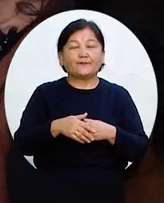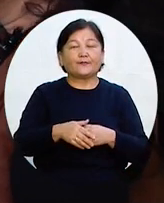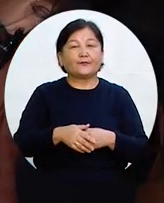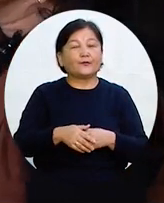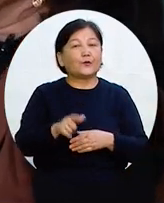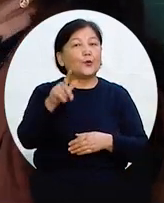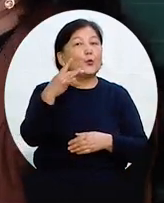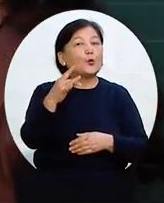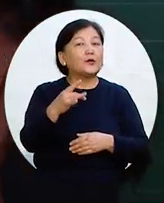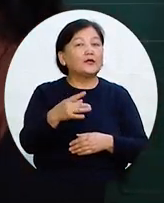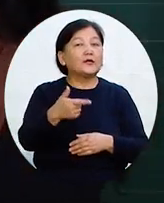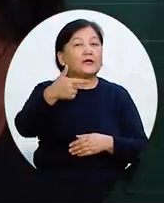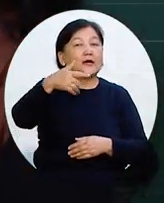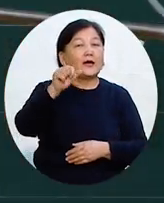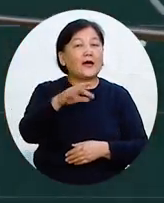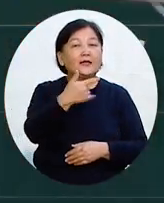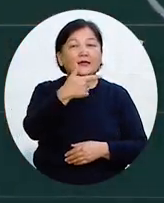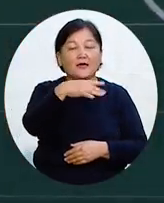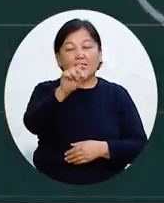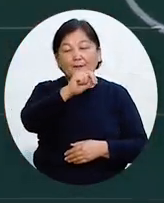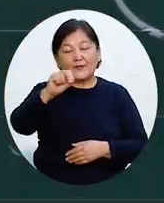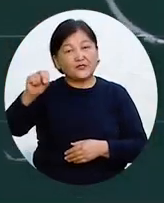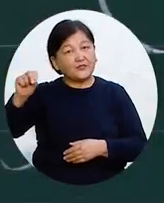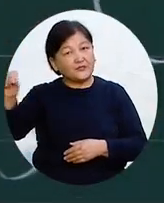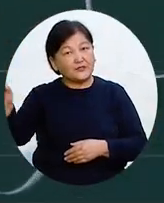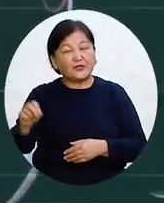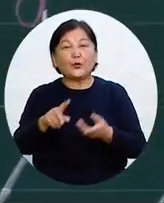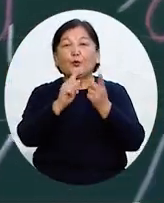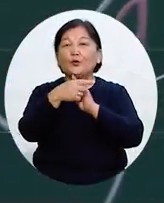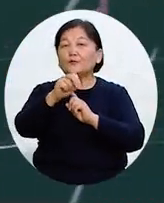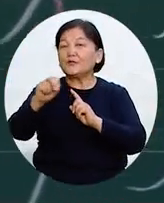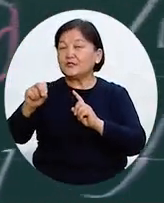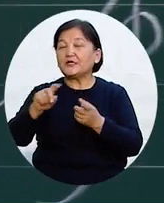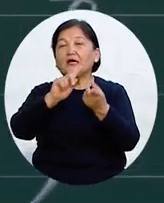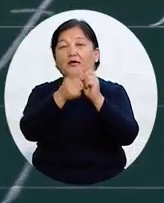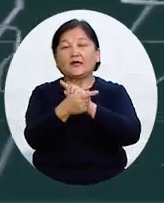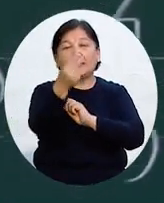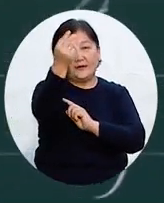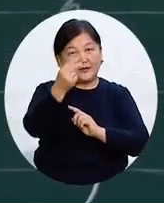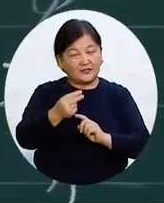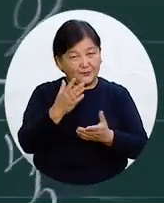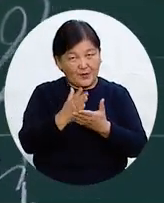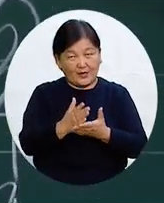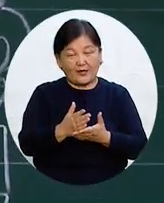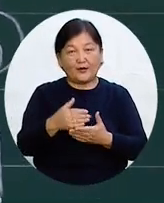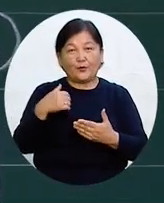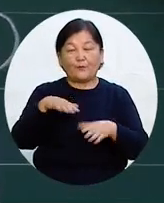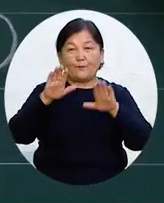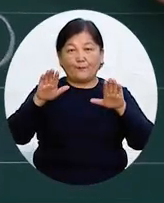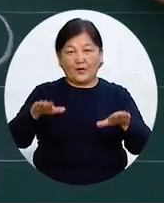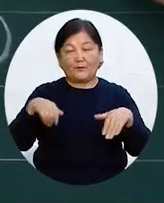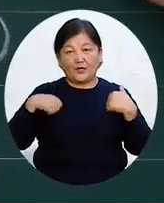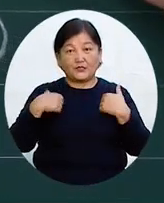дахиад багш нь галгаар өгсөн нөхцлүүдээр бас хуйлгаж бичсэн байгаа. Бичснээ тулгая. За